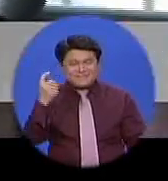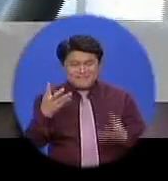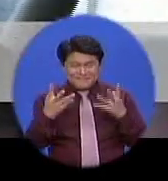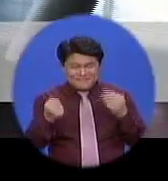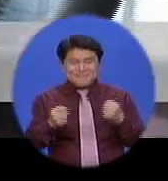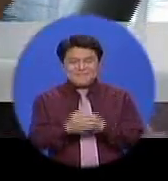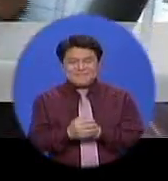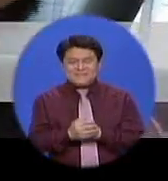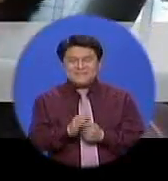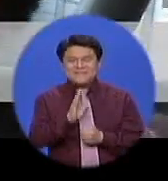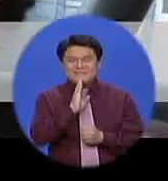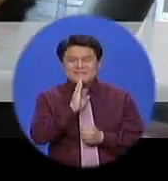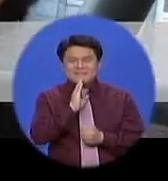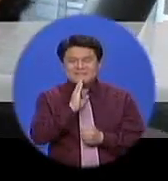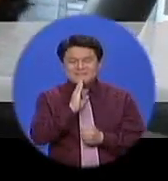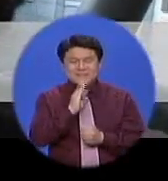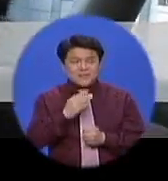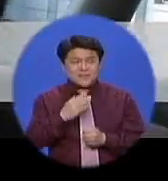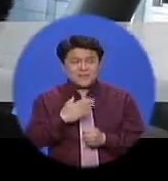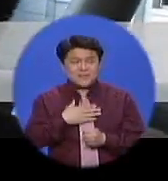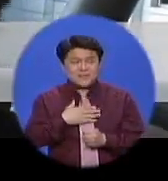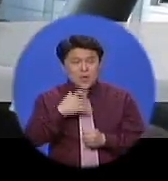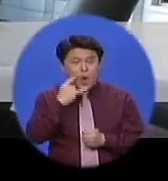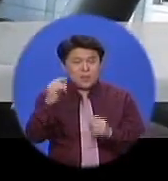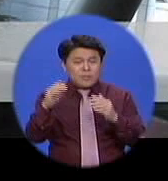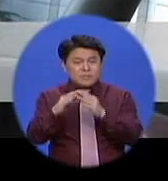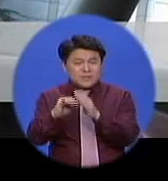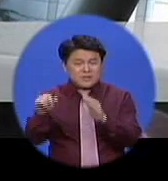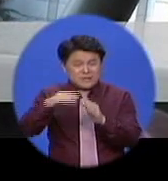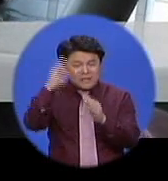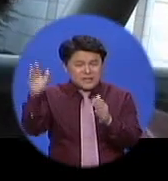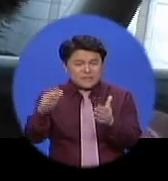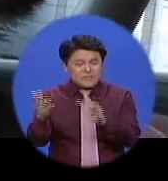애가집 식구들이 다 세상 떠가지고 애가가